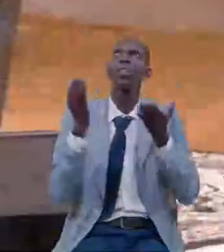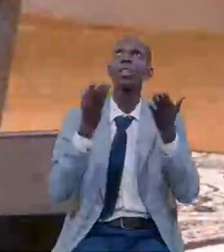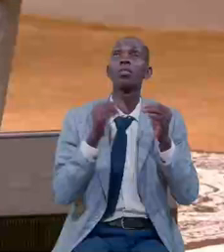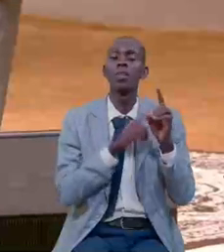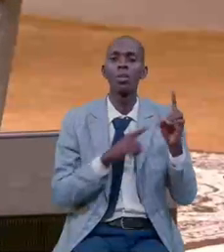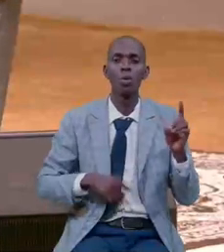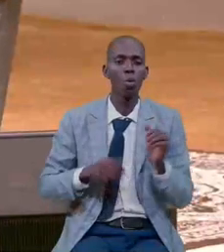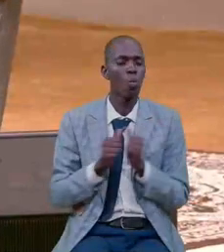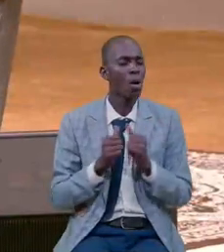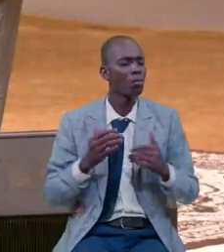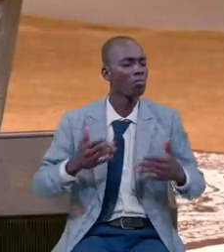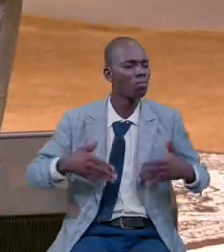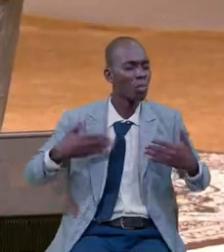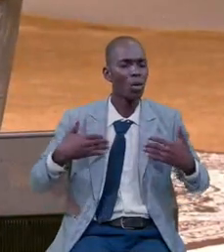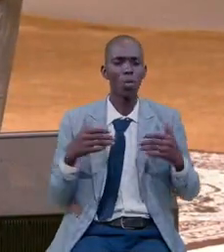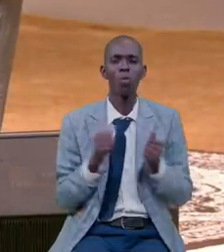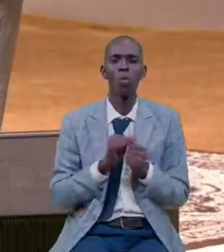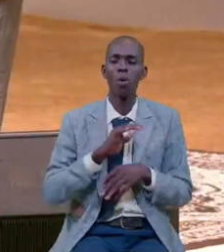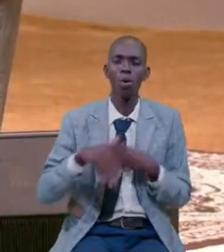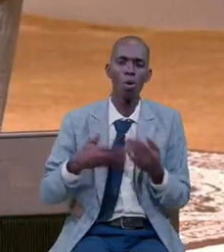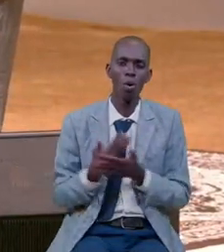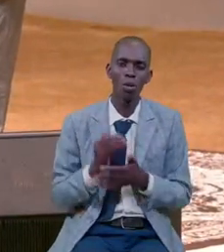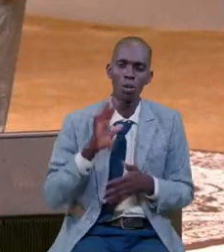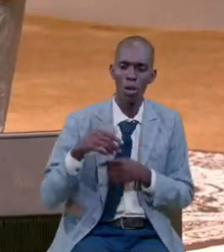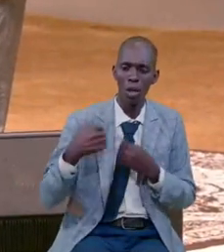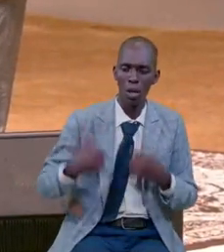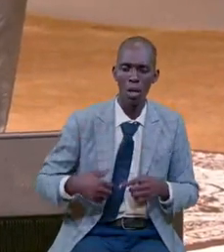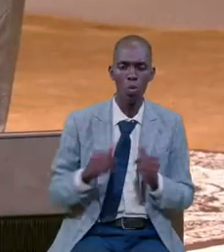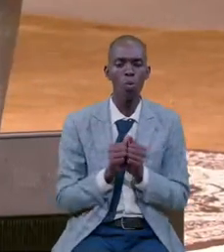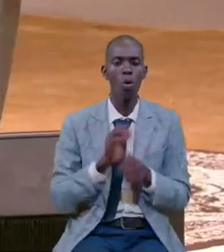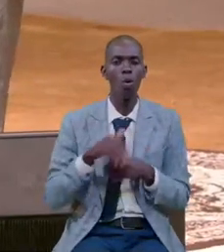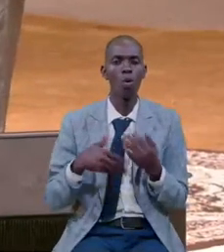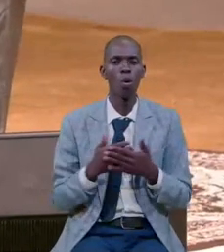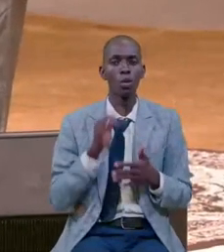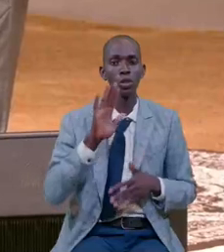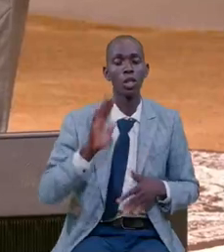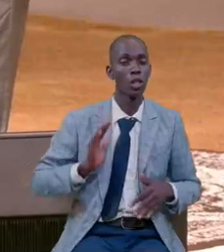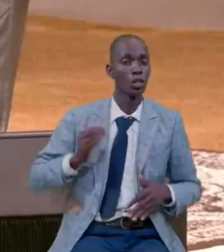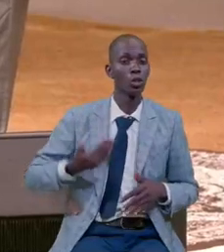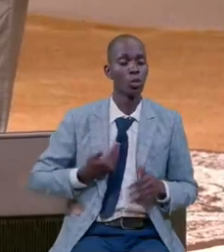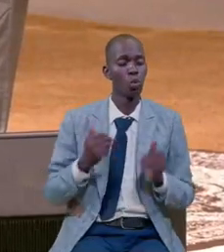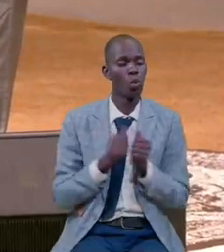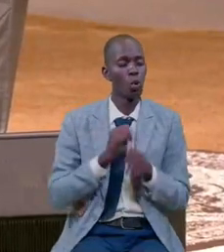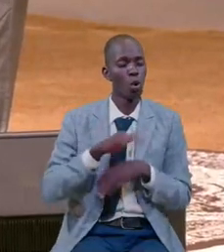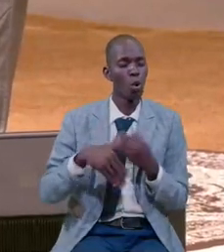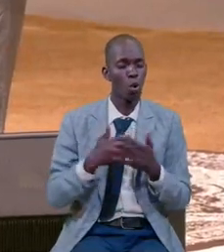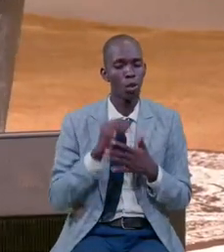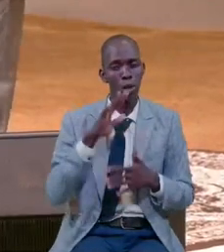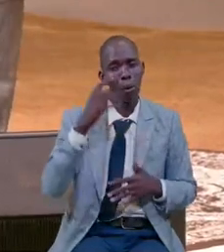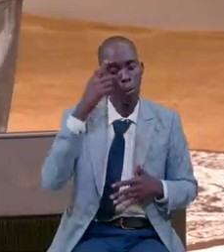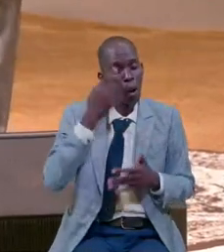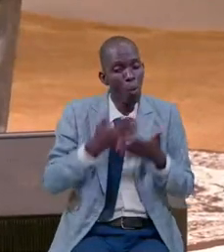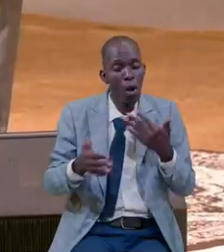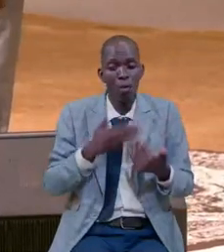Seigneur avec joie de tout votre corps, de toute votre âme, de toute votre pensée. Et ce qui